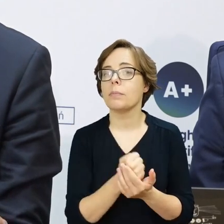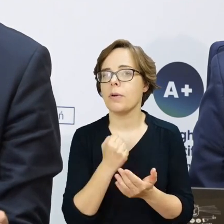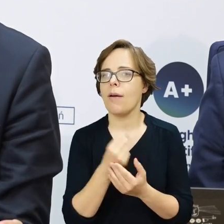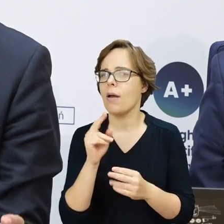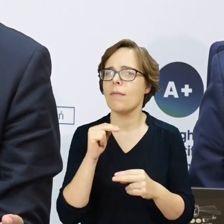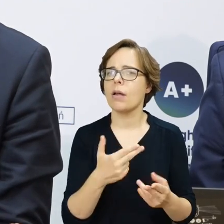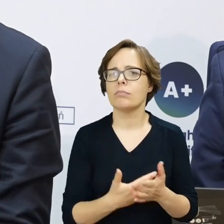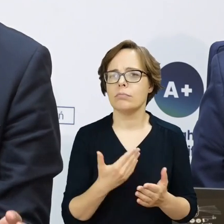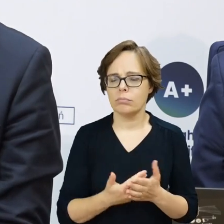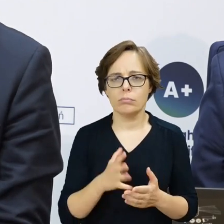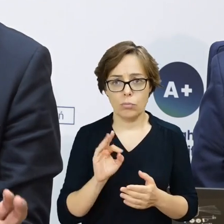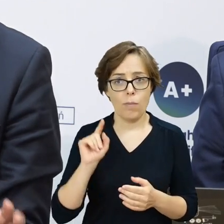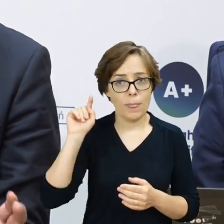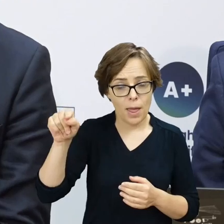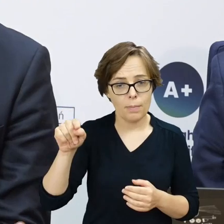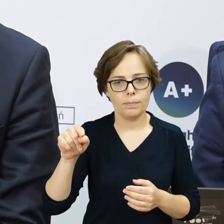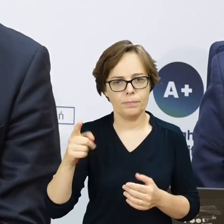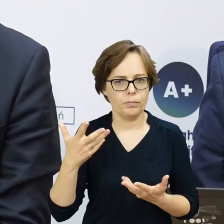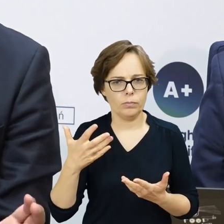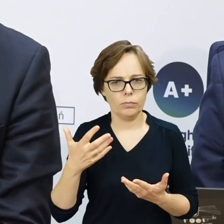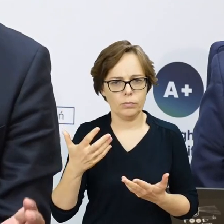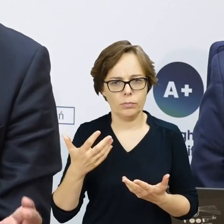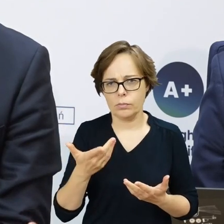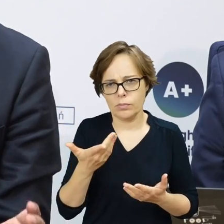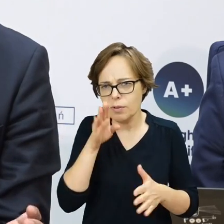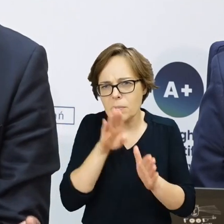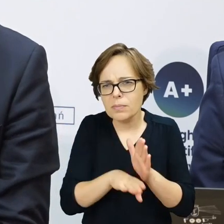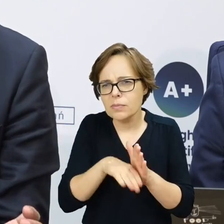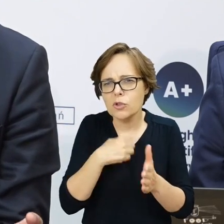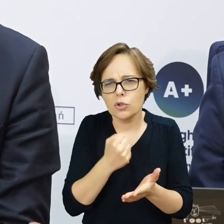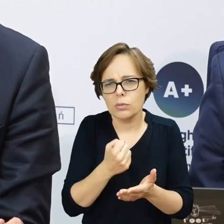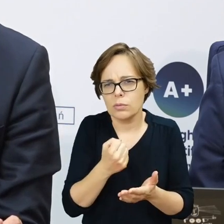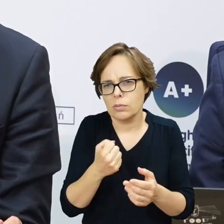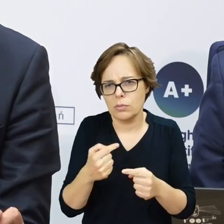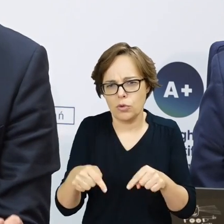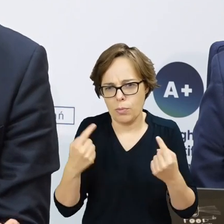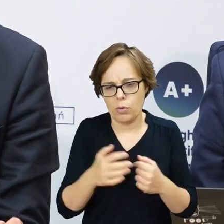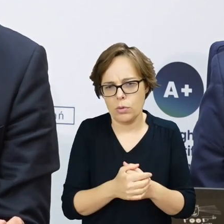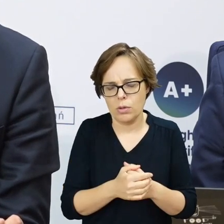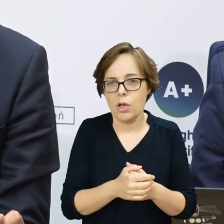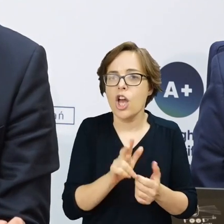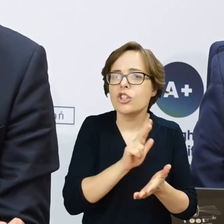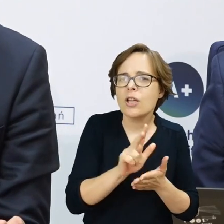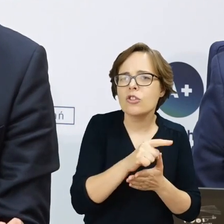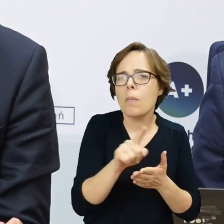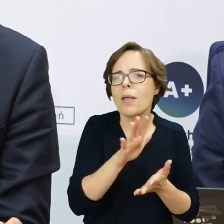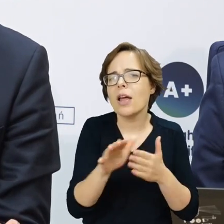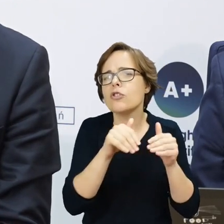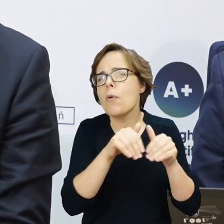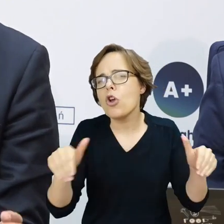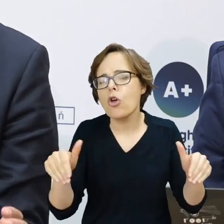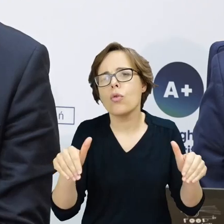tam, aby sąd wydawać by się mogło rozstrzygnąć prymitywny spór z tych 13 do 15 milionów orzeczeń wydawanych przez sądy rejonowe każdego roku